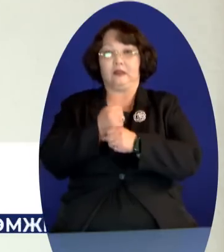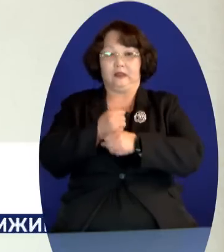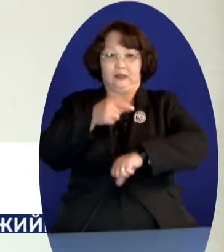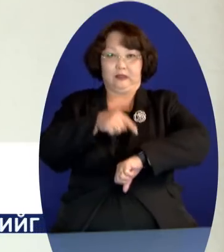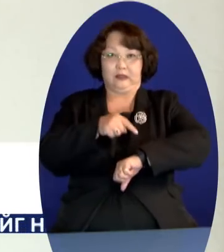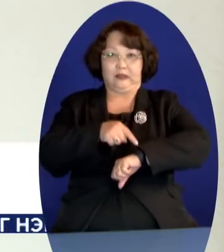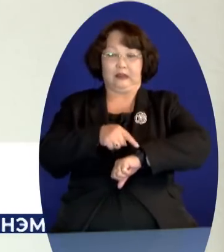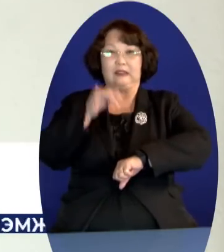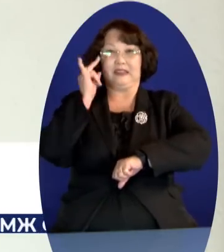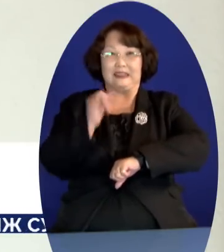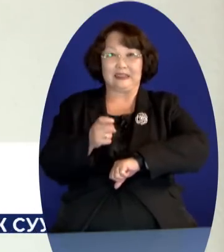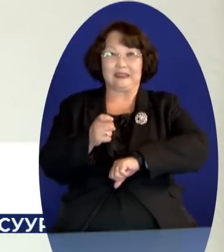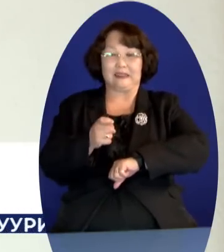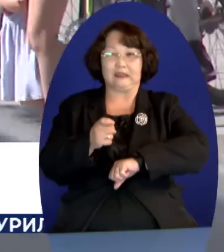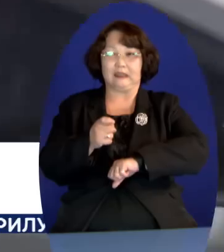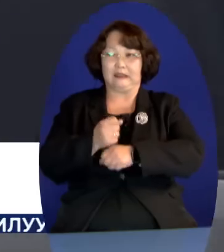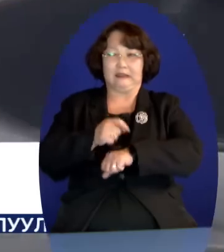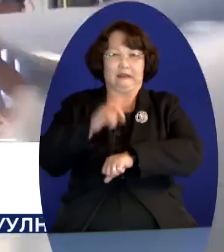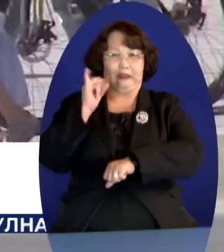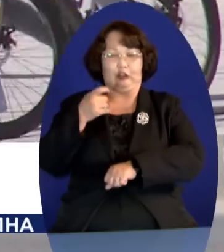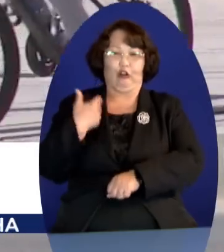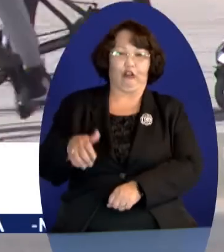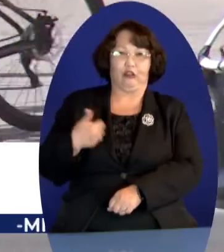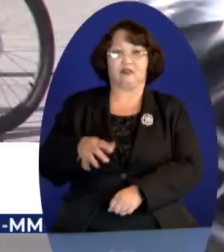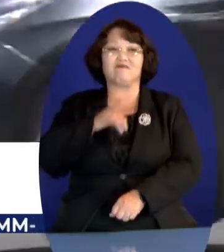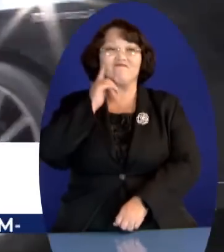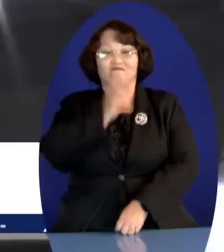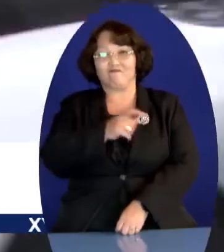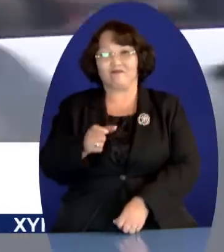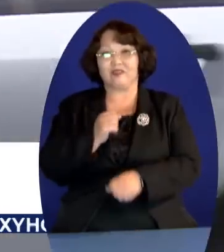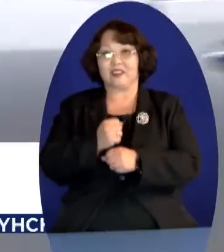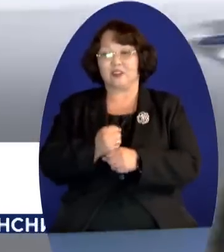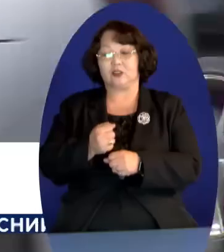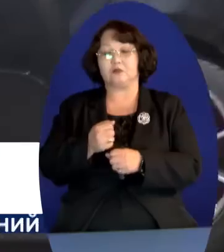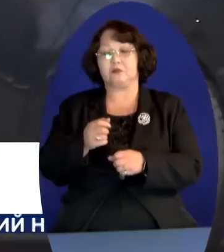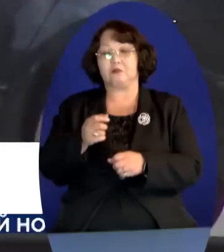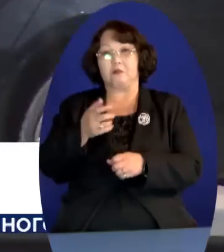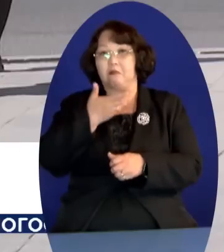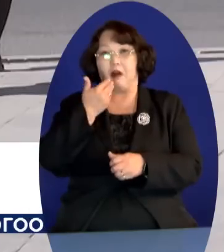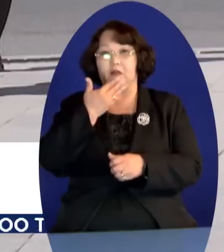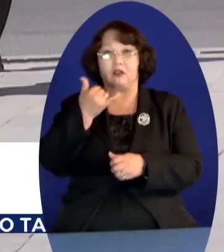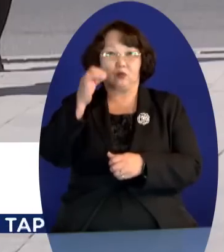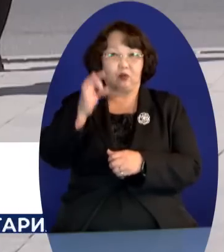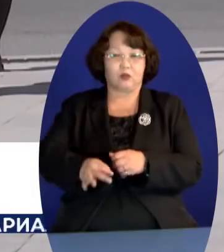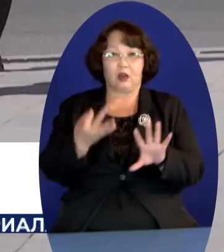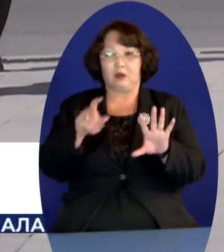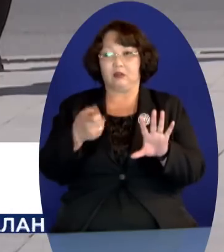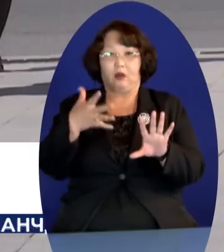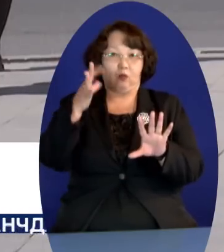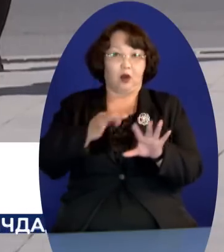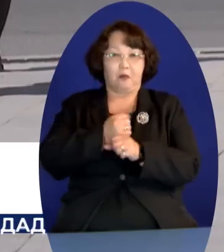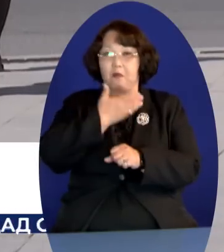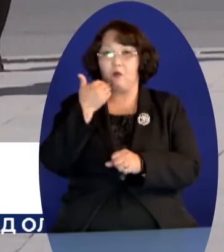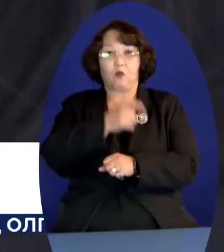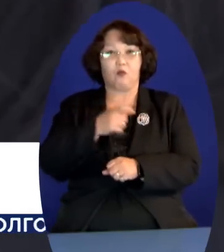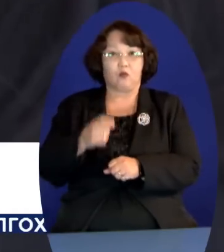айгүйх их байна гэж голдог. Манай улсад ажилгүйдлийн түвшин 8.5% байна. Ажилгүй хүмүүсийн 68%